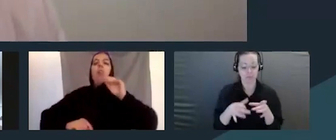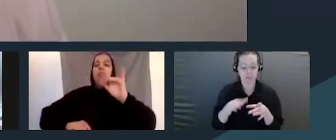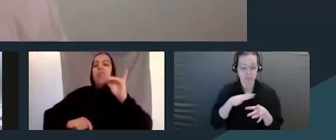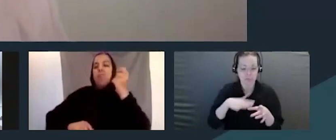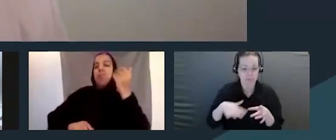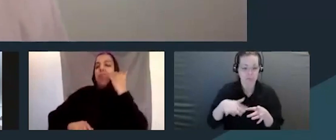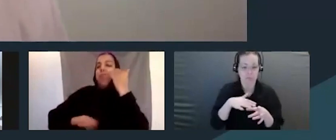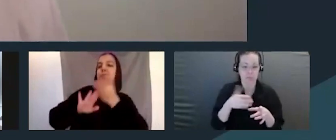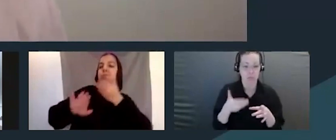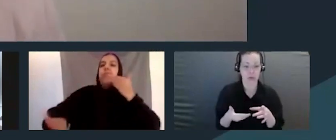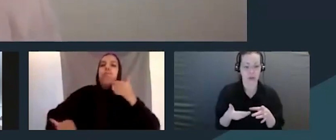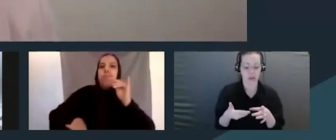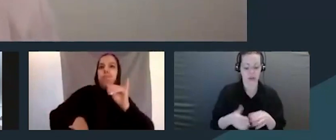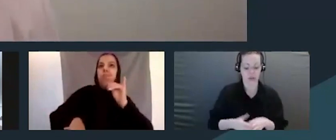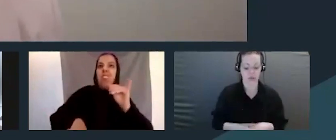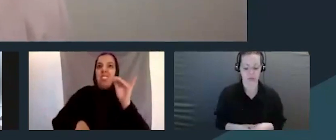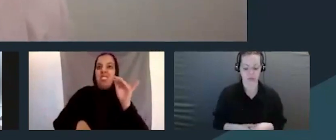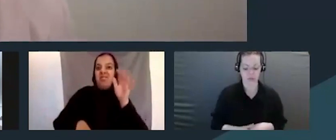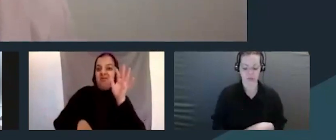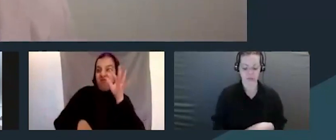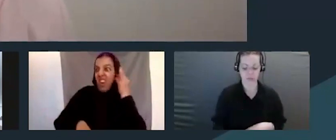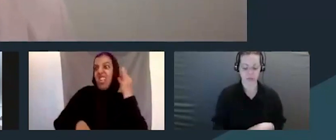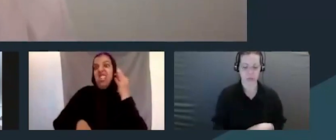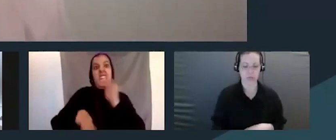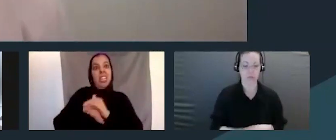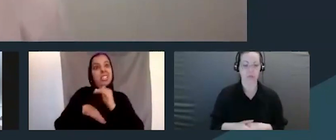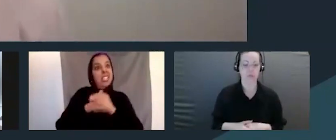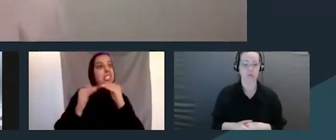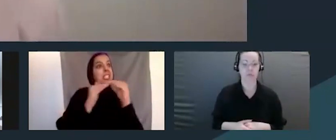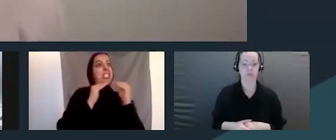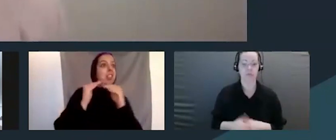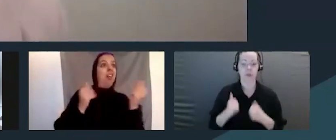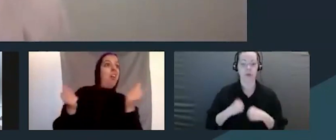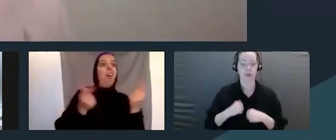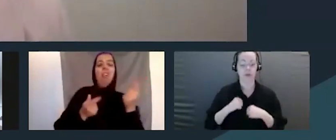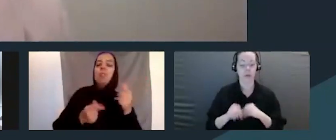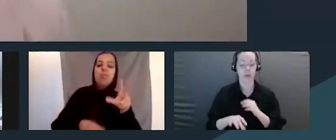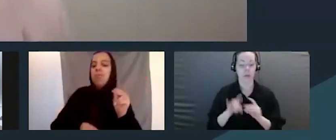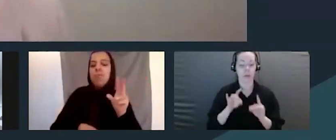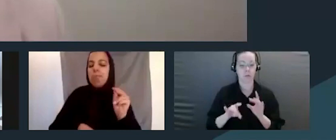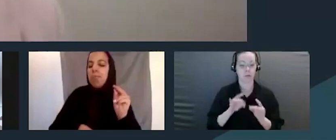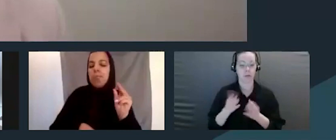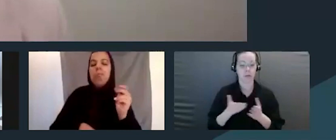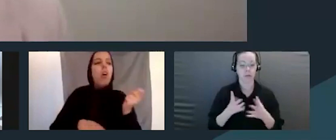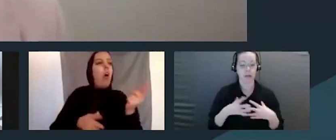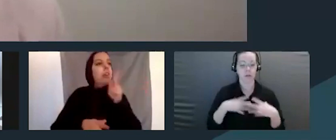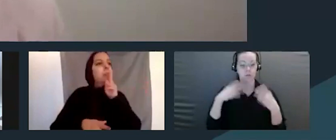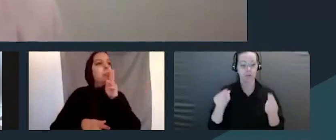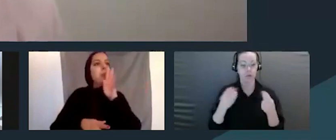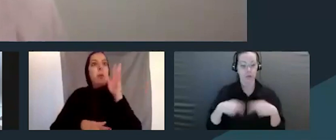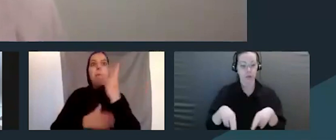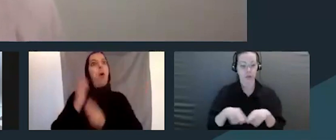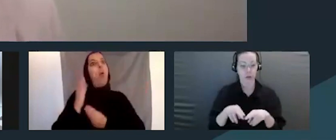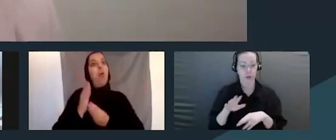les informer de cela pour pas qu'ils ne soient trop surpris ou étonnés à leur arrivée ici.